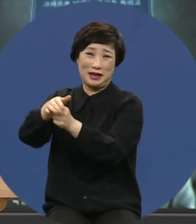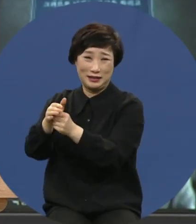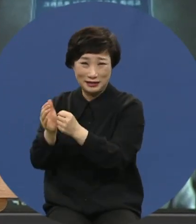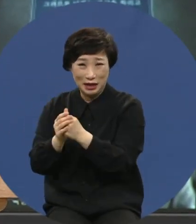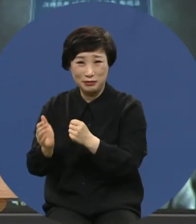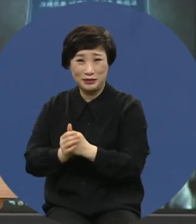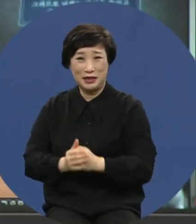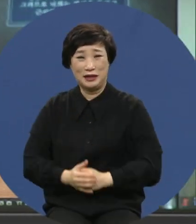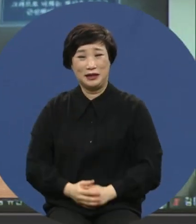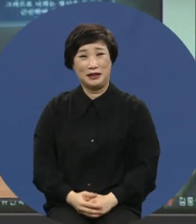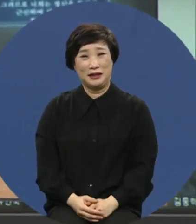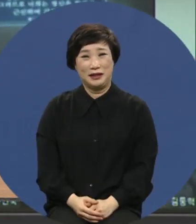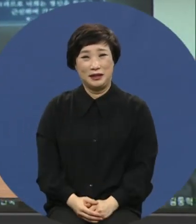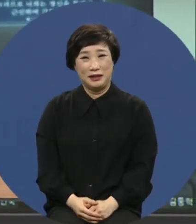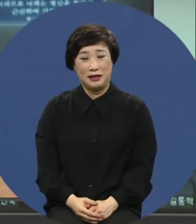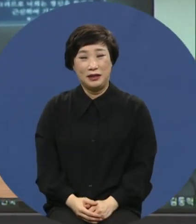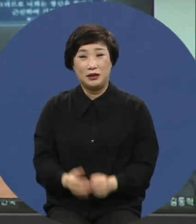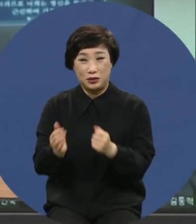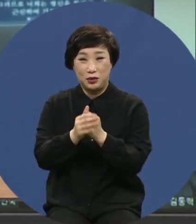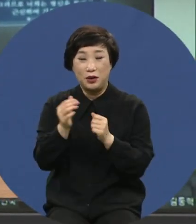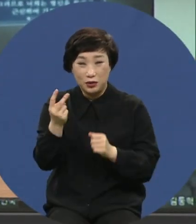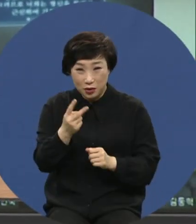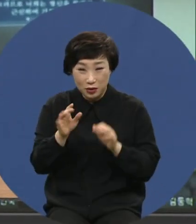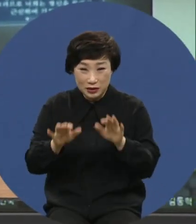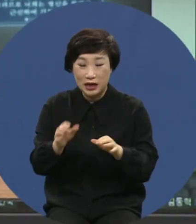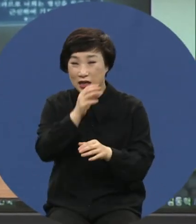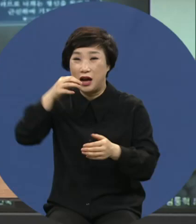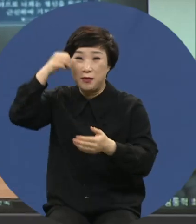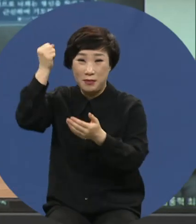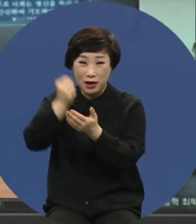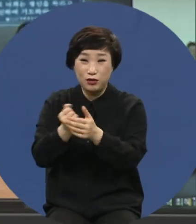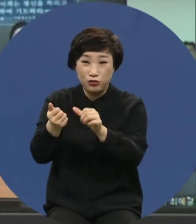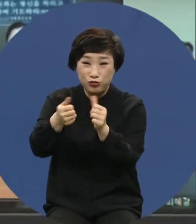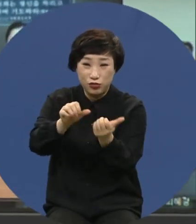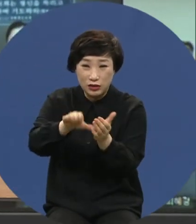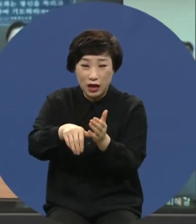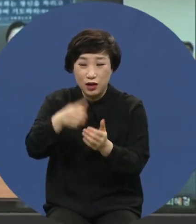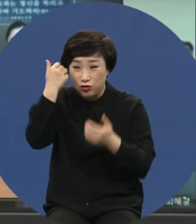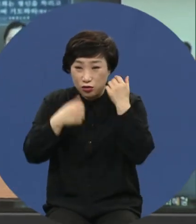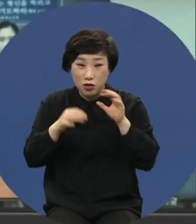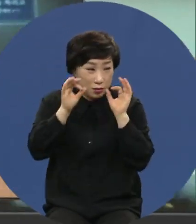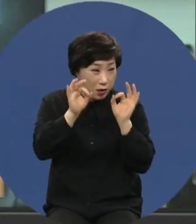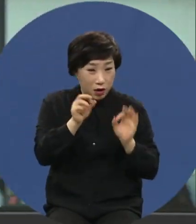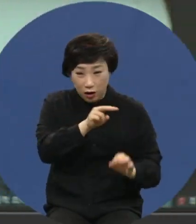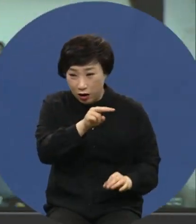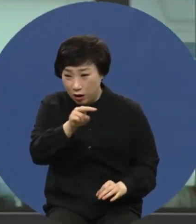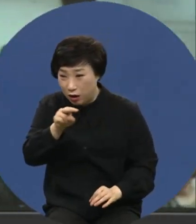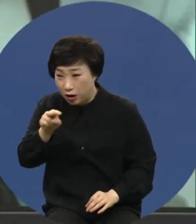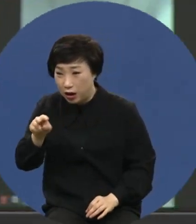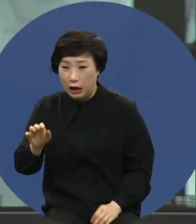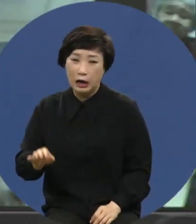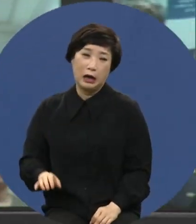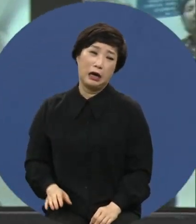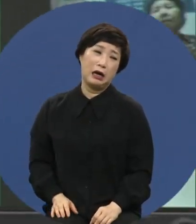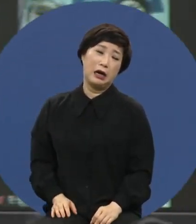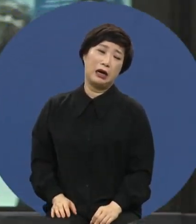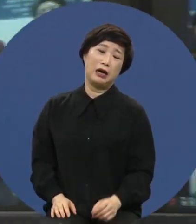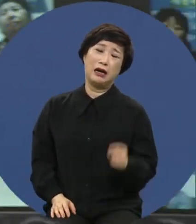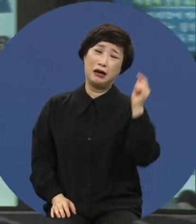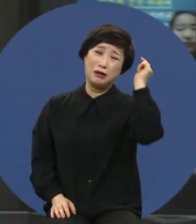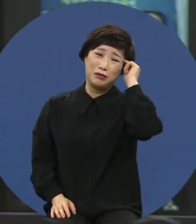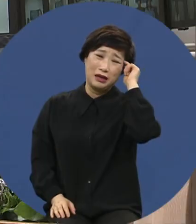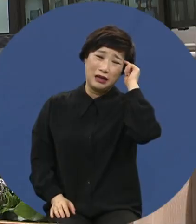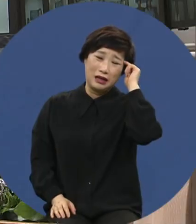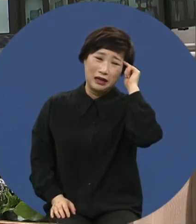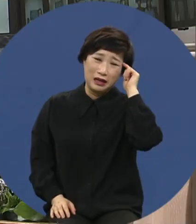말입니다. 그리고 십자가에서 죽으실 때 누구든지 바라봐도, 야,